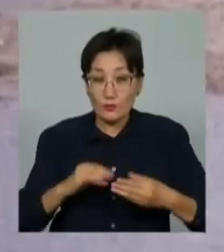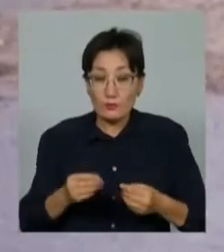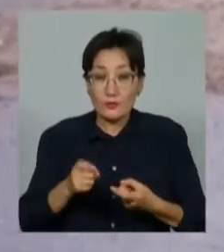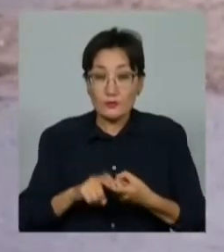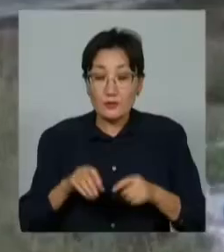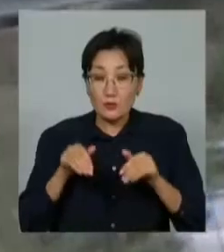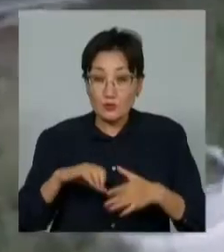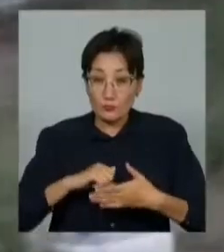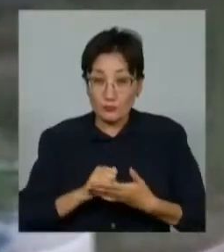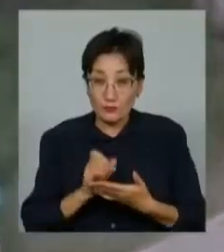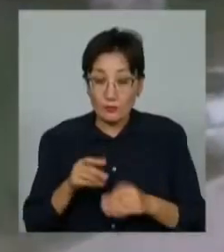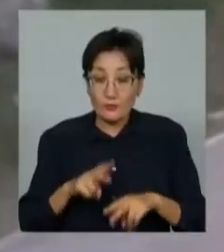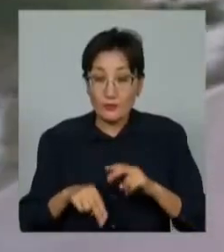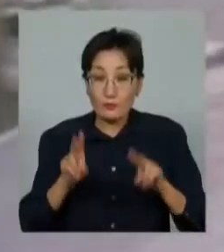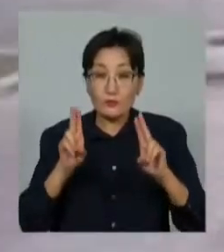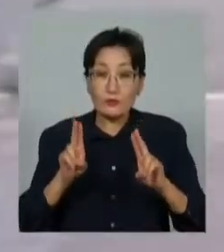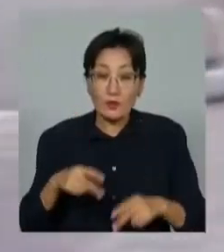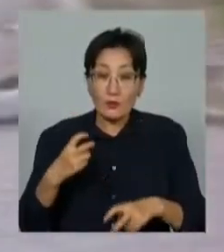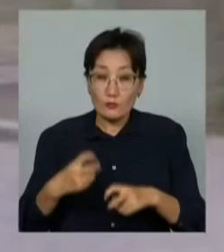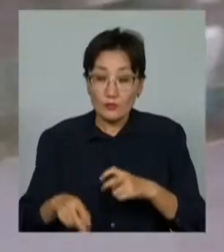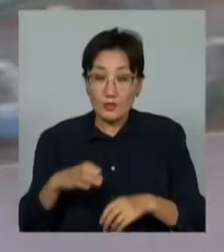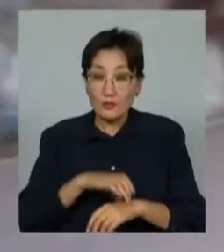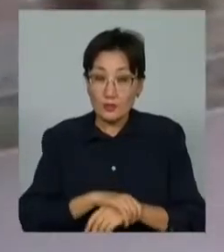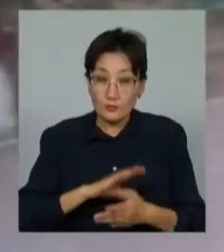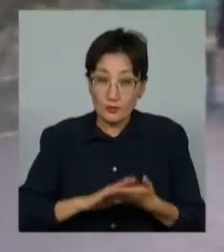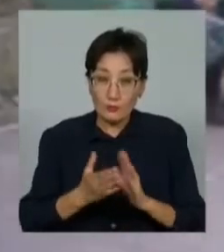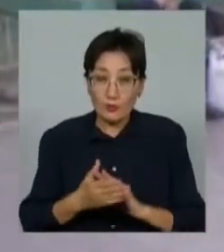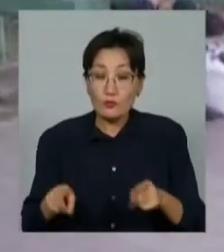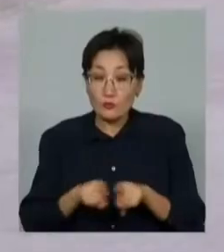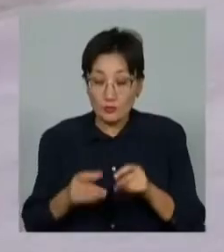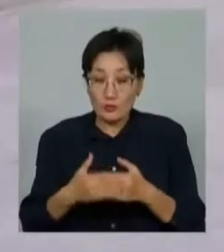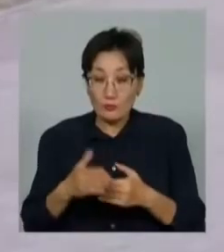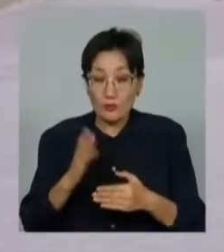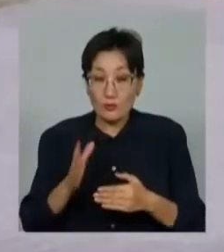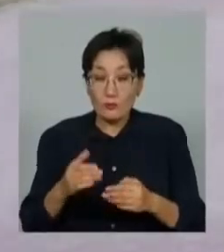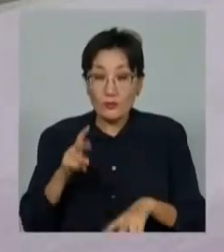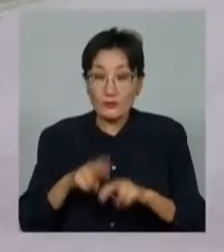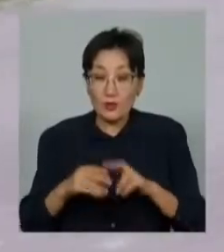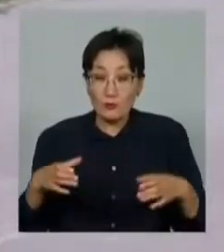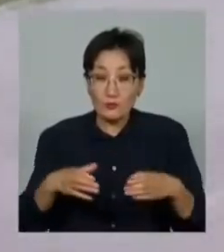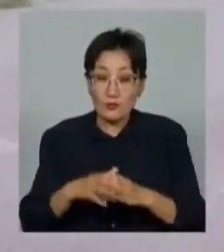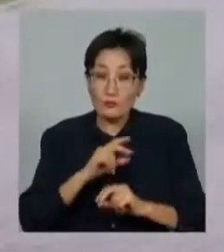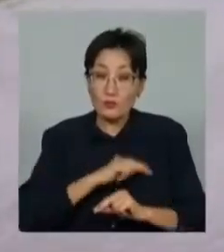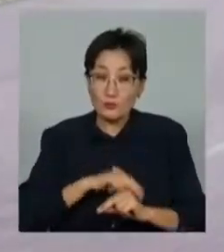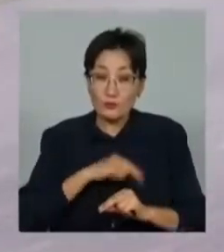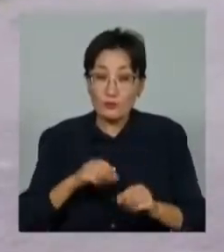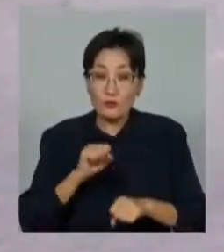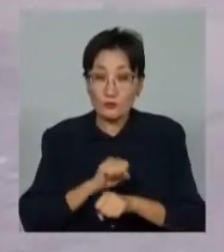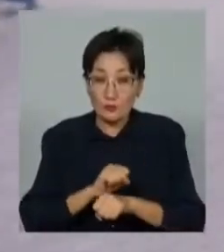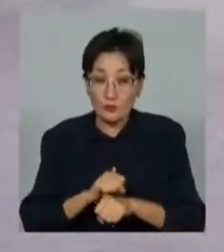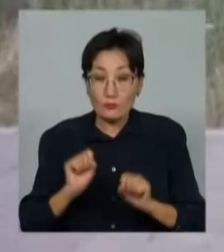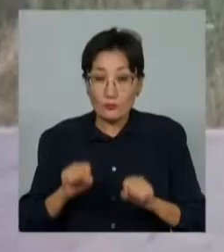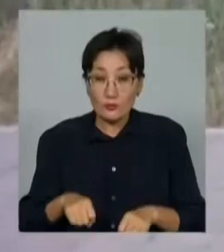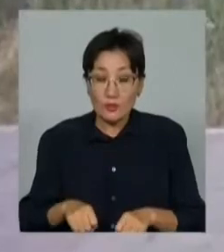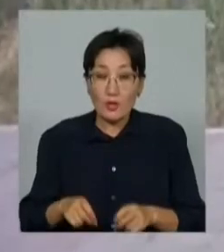бойынша шешім шығарылады. Құрылыс нормалары бұзылғандығын анықтаса, оған да жаза бар. Яғни бұл құрылыс компаниясы жұмыстарын тоқтатуы да